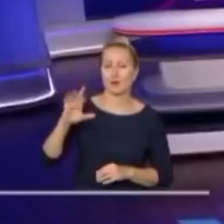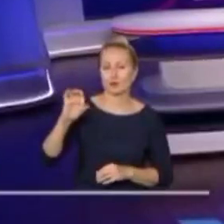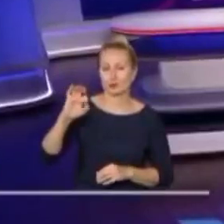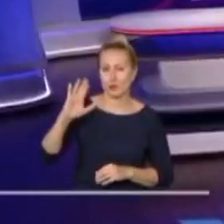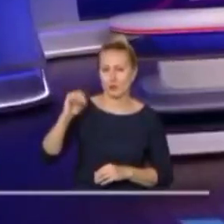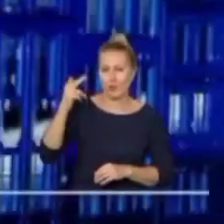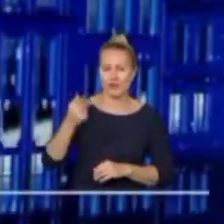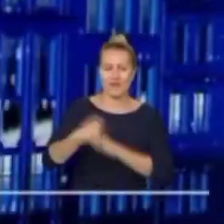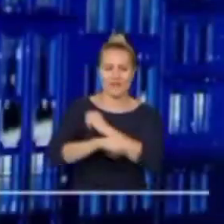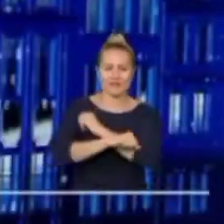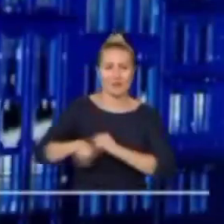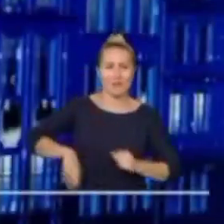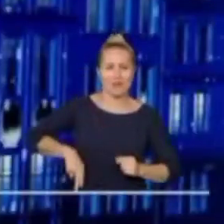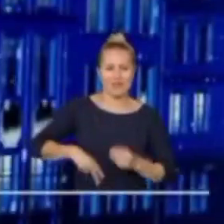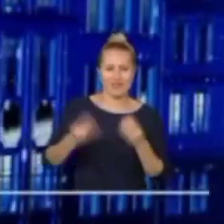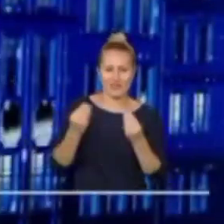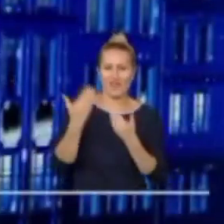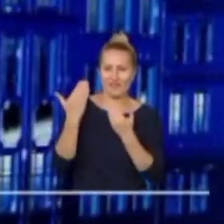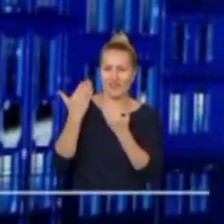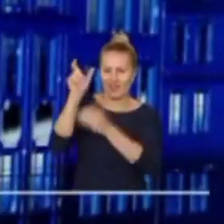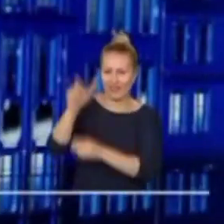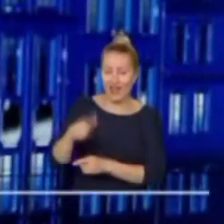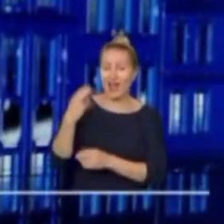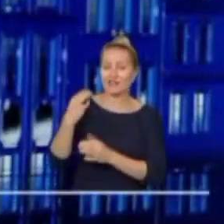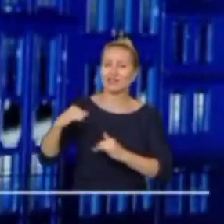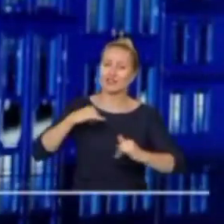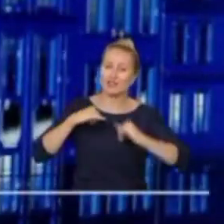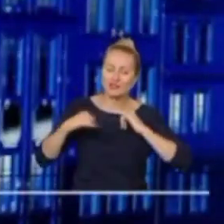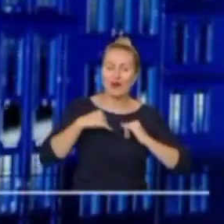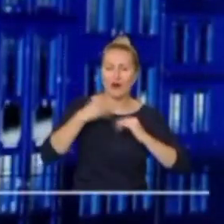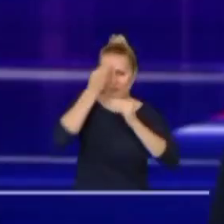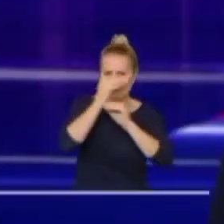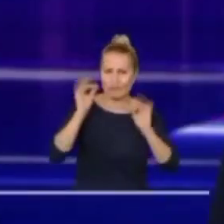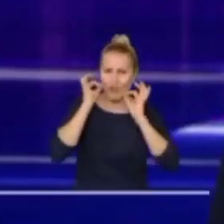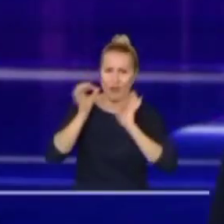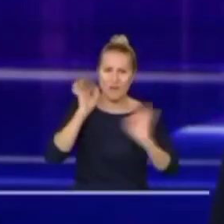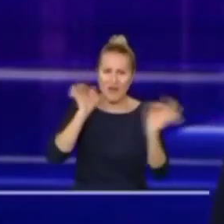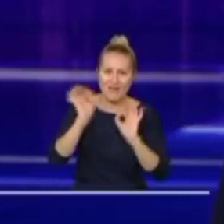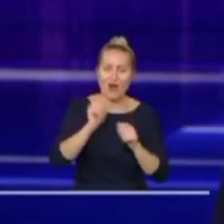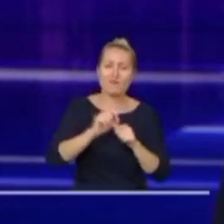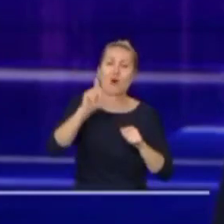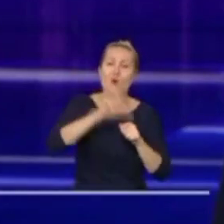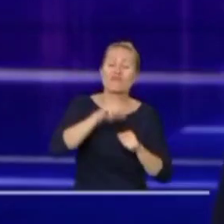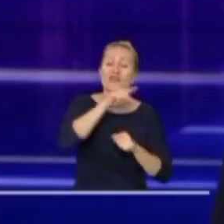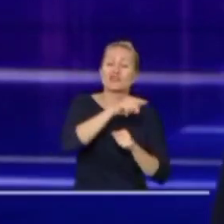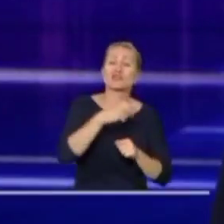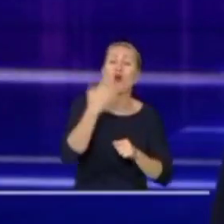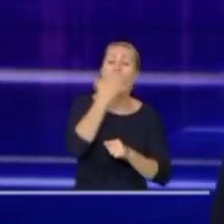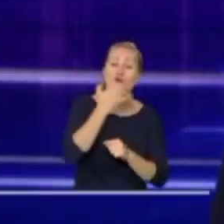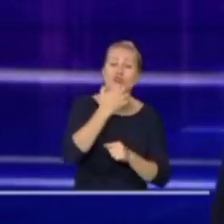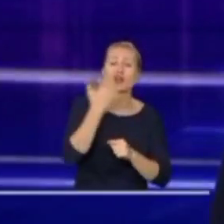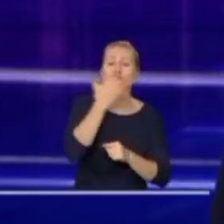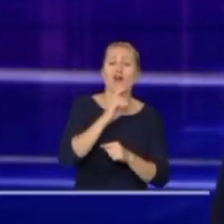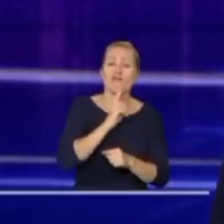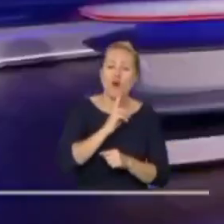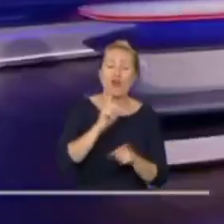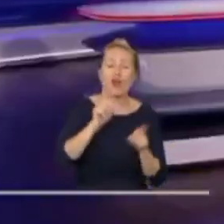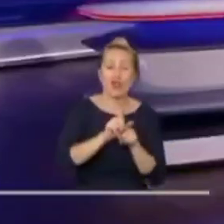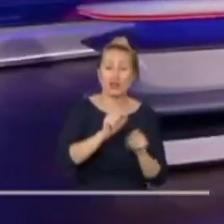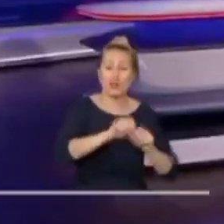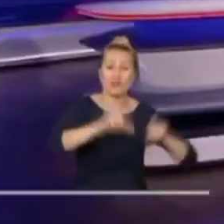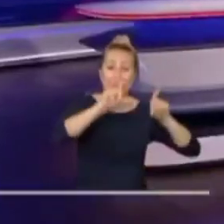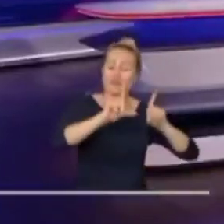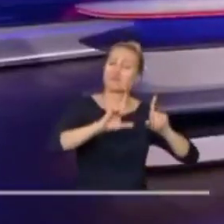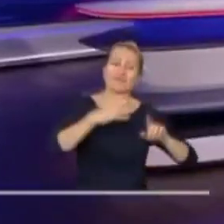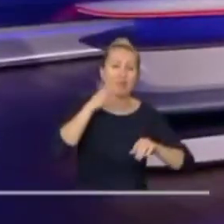kategoriach dobrych informacji. Dziś z rządu popłynęły same dobre informacje. Podwyżka za ogrzewanie i ciepłą wodę dla odbiorców indywidualnych nie będzie